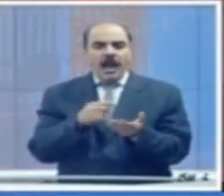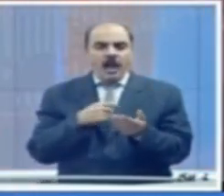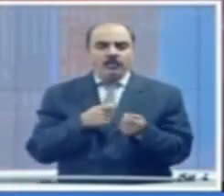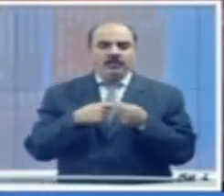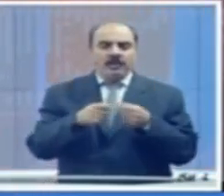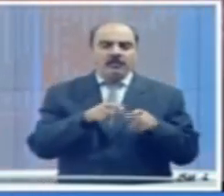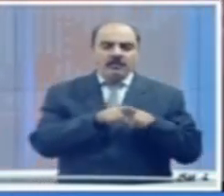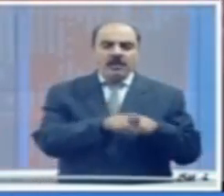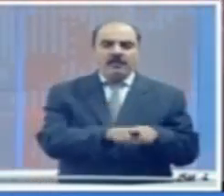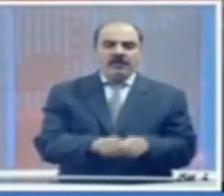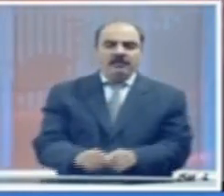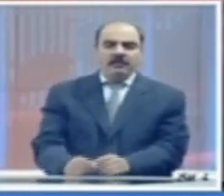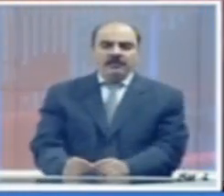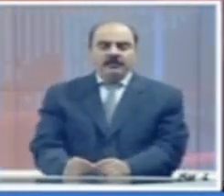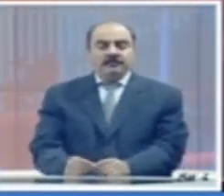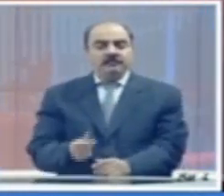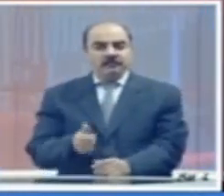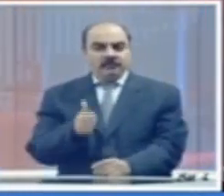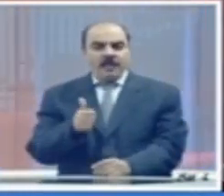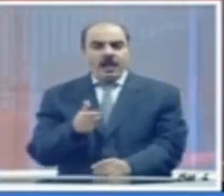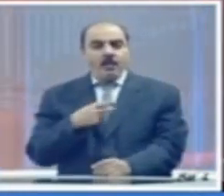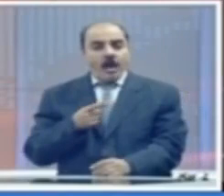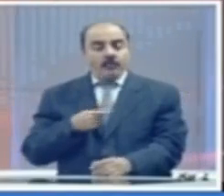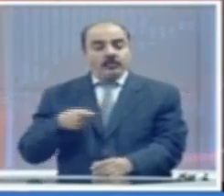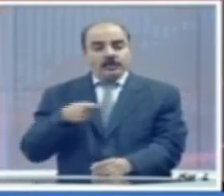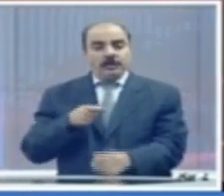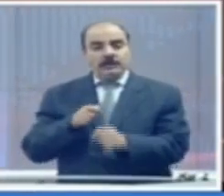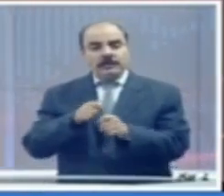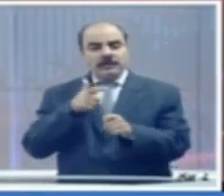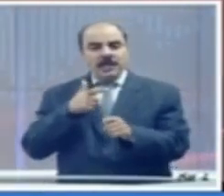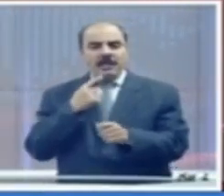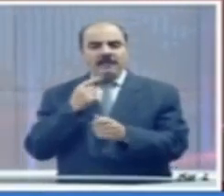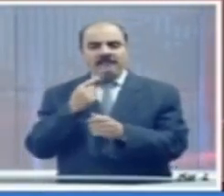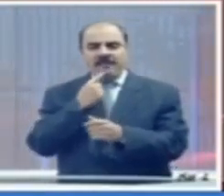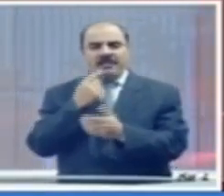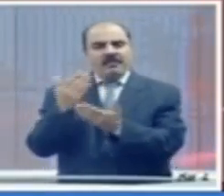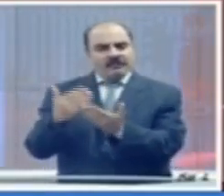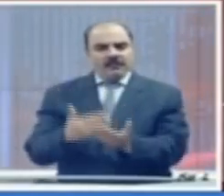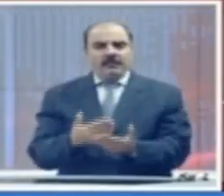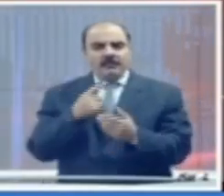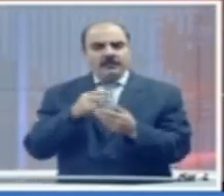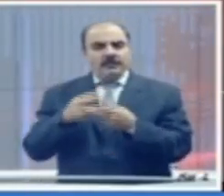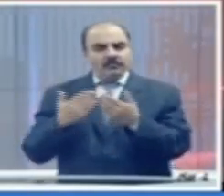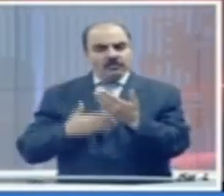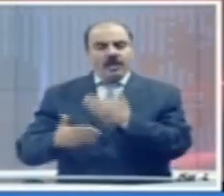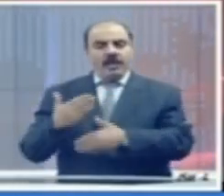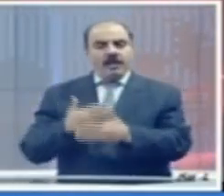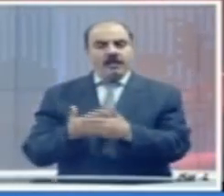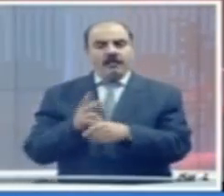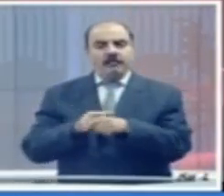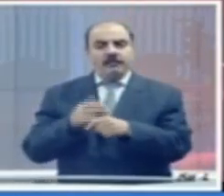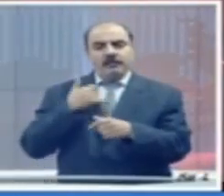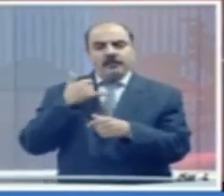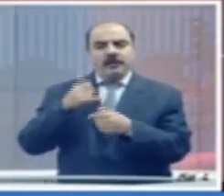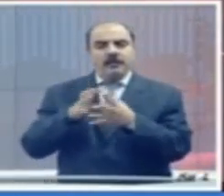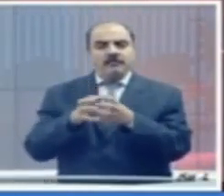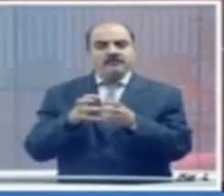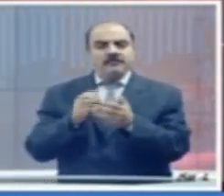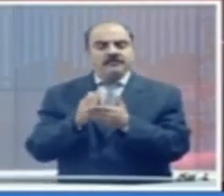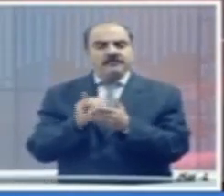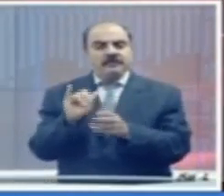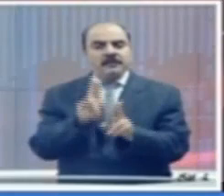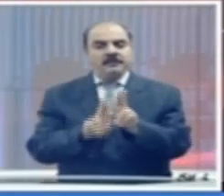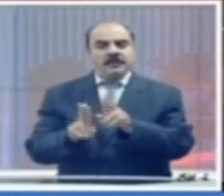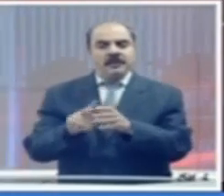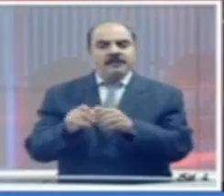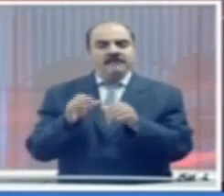يحقق التوازن في الميزان التجاري، فضلا عن جهود استئناف السياحة الفنلندية إلى مصر. كما تناول الاتصال مجمل